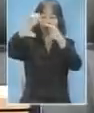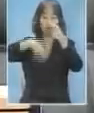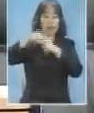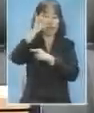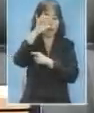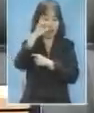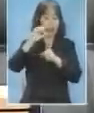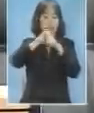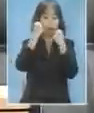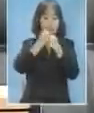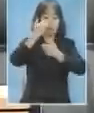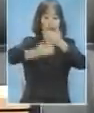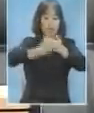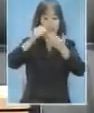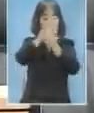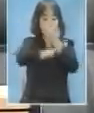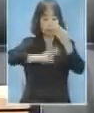าคมการค้าทั้งประเทศ